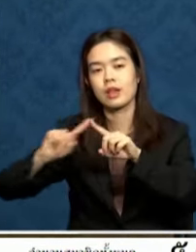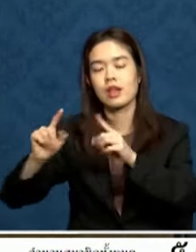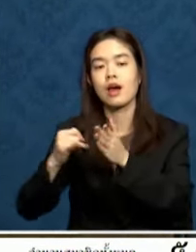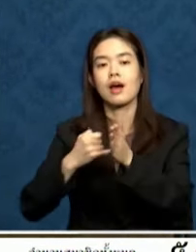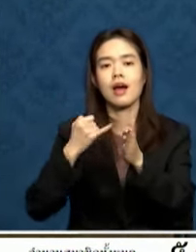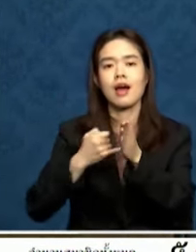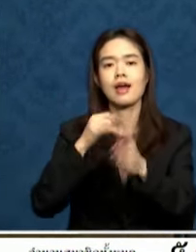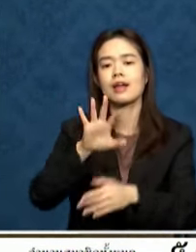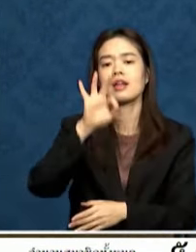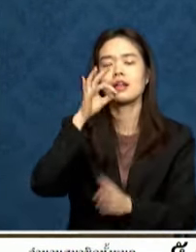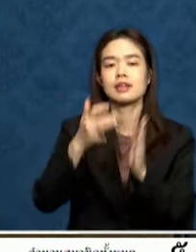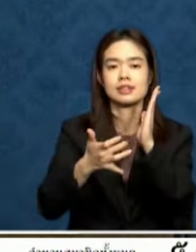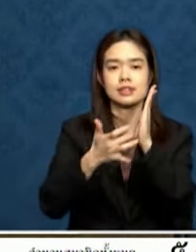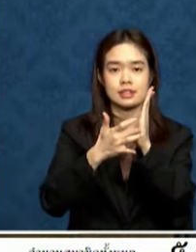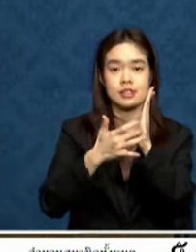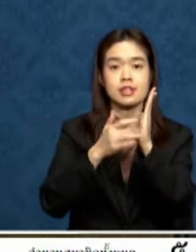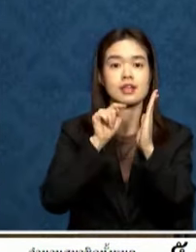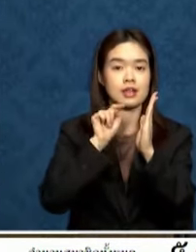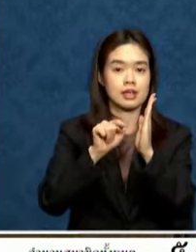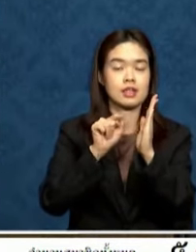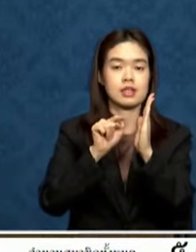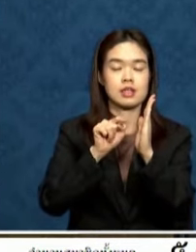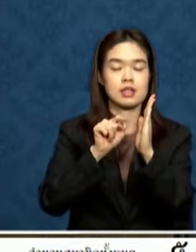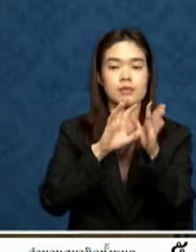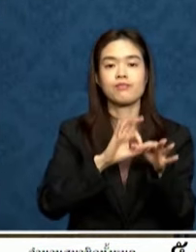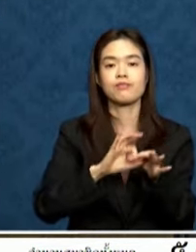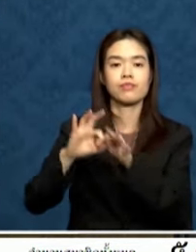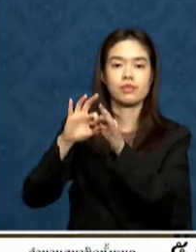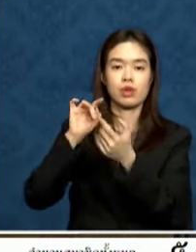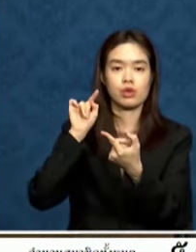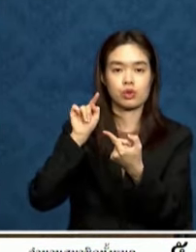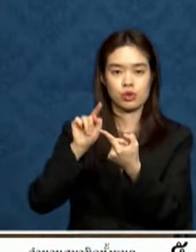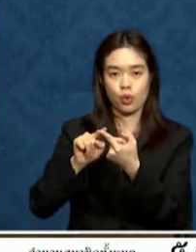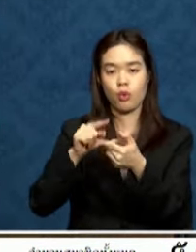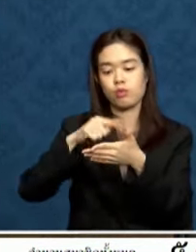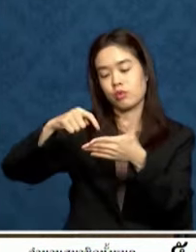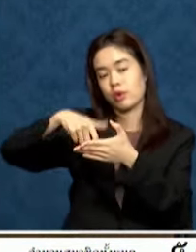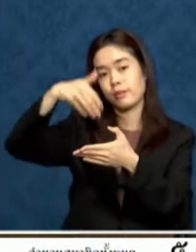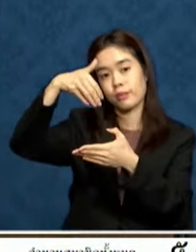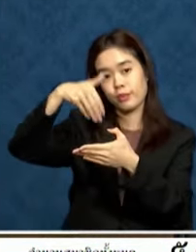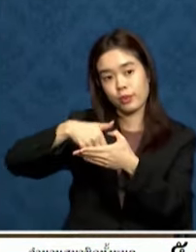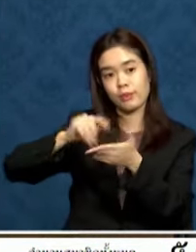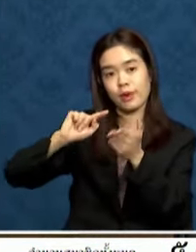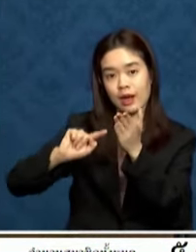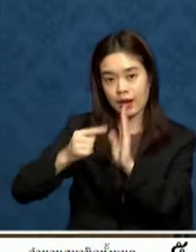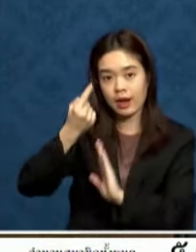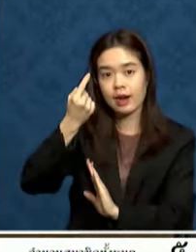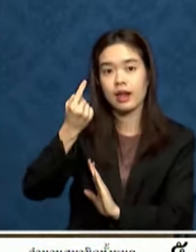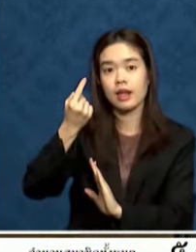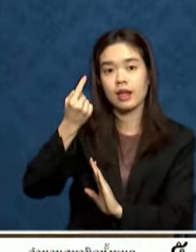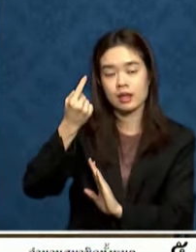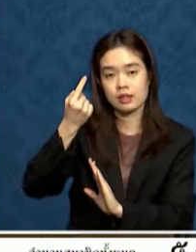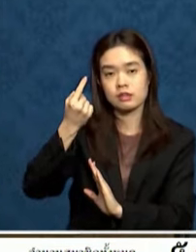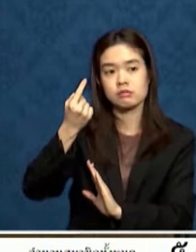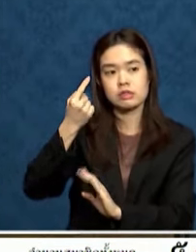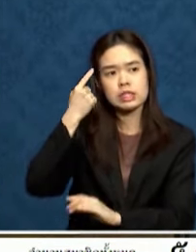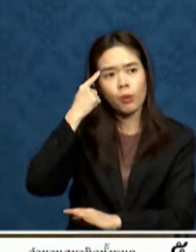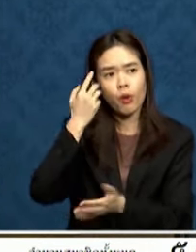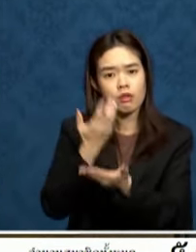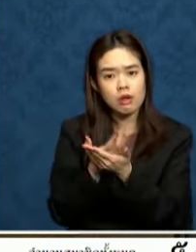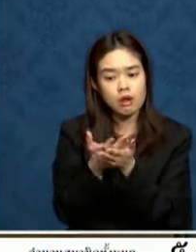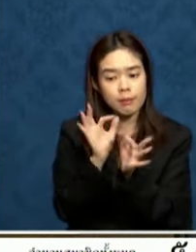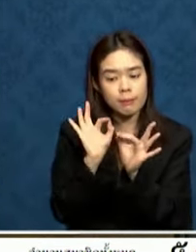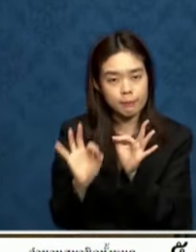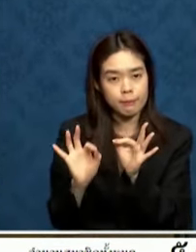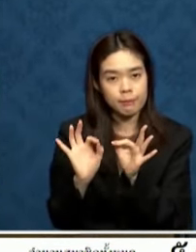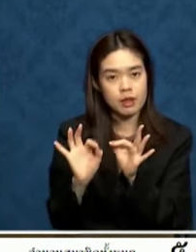เทคโนโลยีblockchainเนี่ยมาใช้ในการลงคะแนนทางอิเล็กทรอนิกส์เป็นครั้งแรกเลยครับท่านประธานครับจะประหยัดเงินงบประมาณ